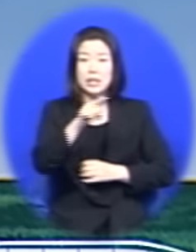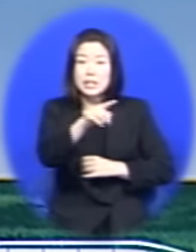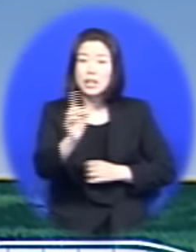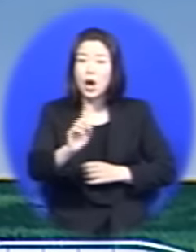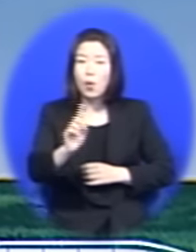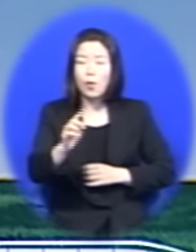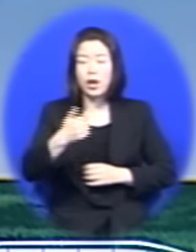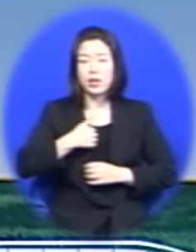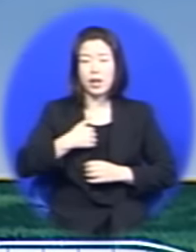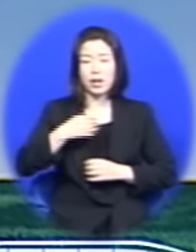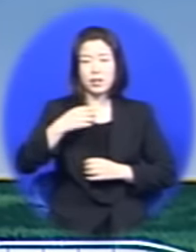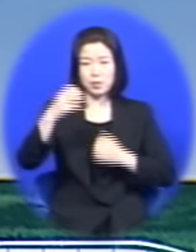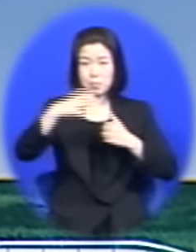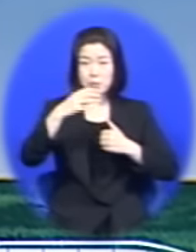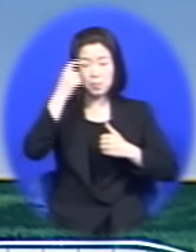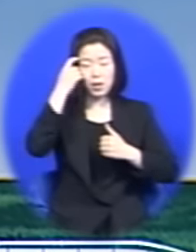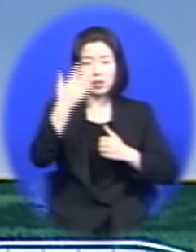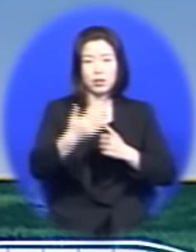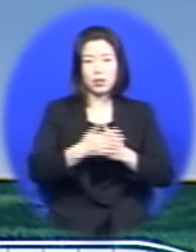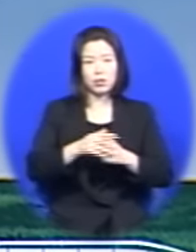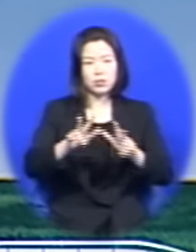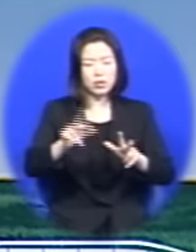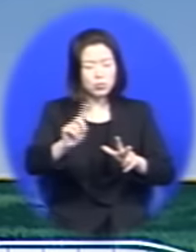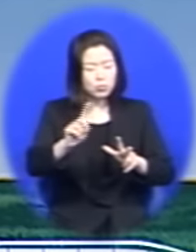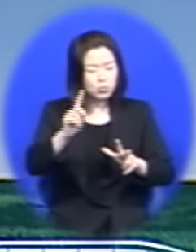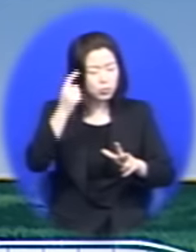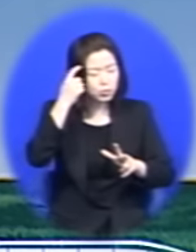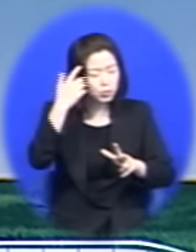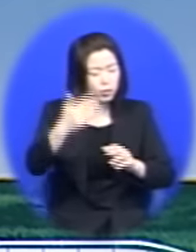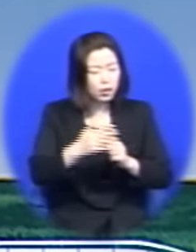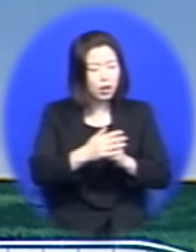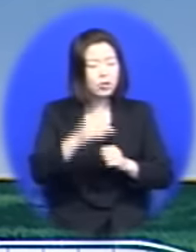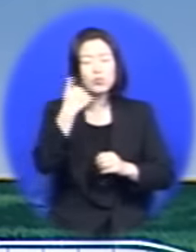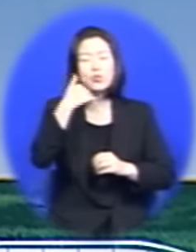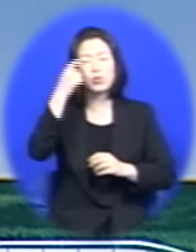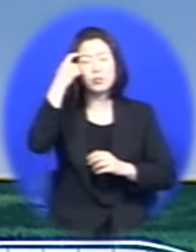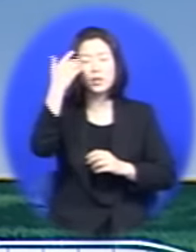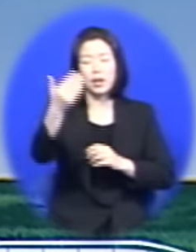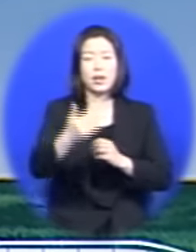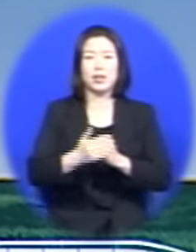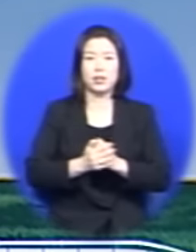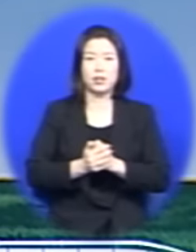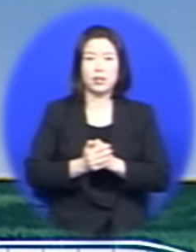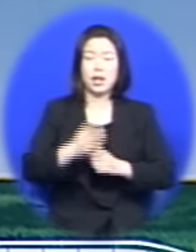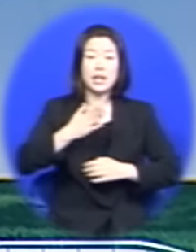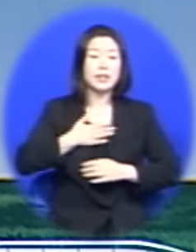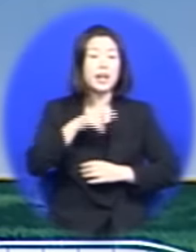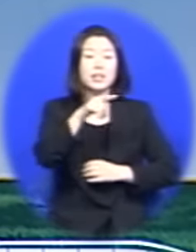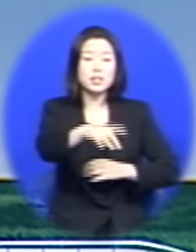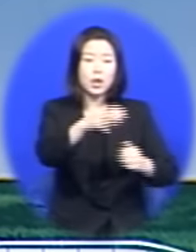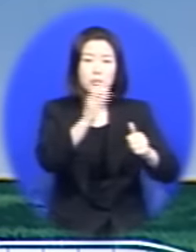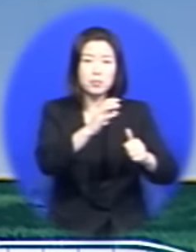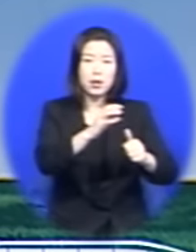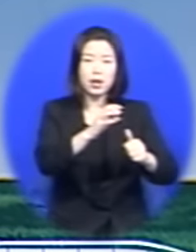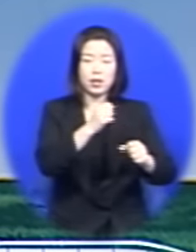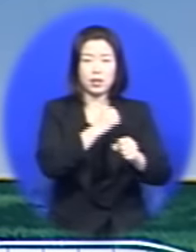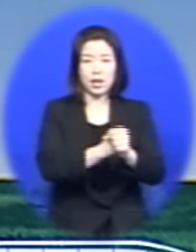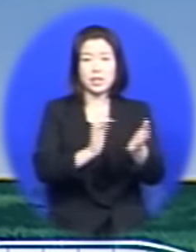핍박하느냐. 지금 이게 무슨 소린가? 뉘시오니까 나는 내가 핍박하는